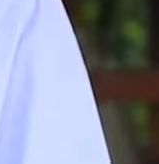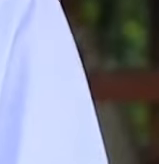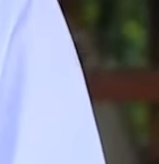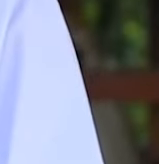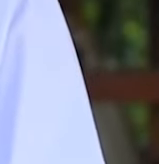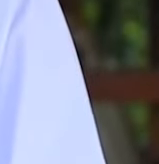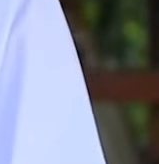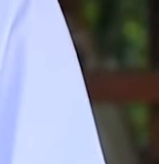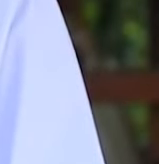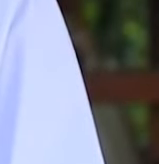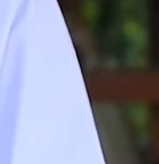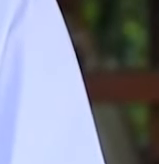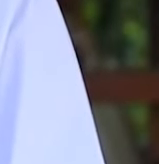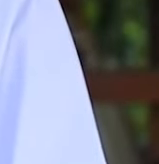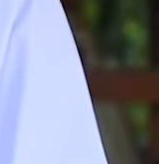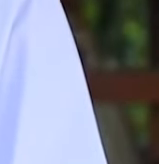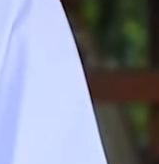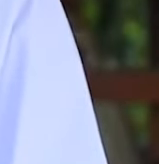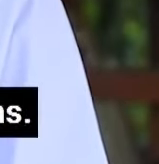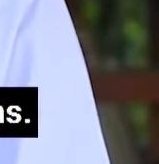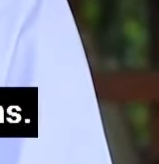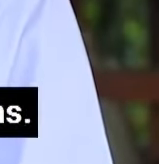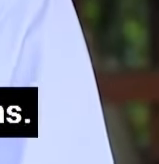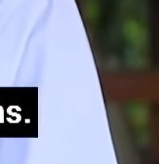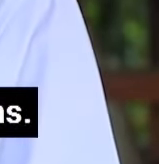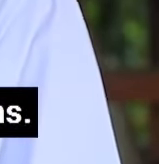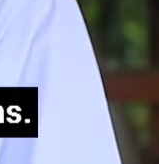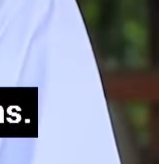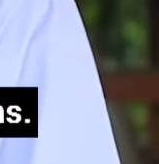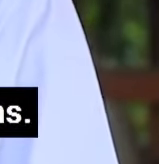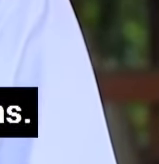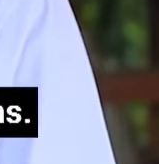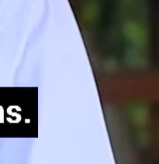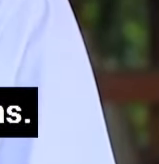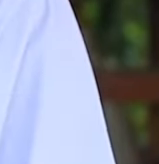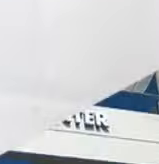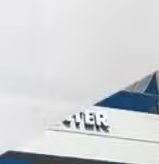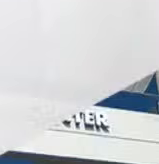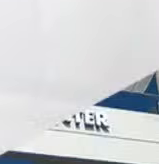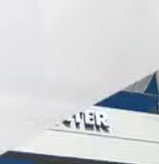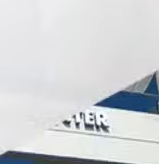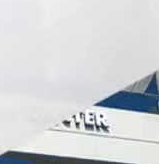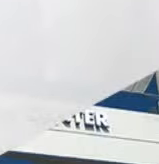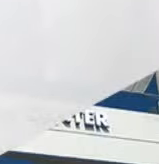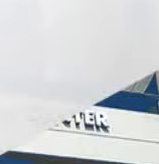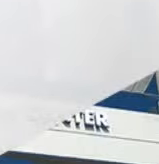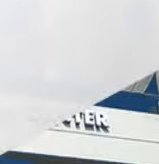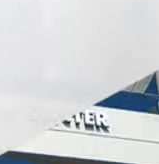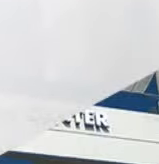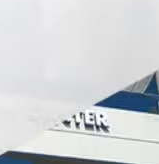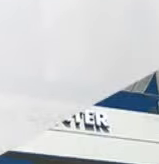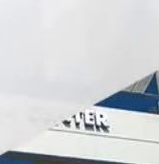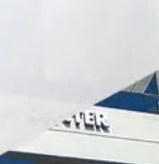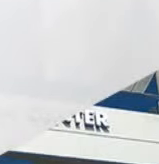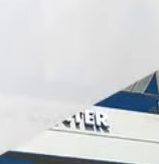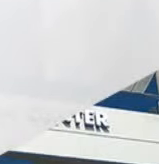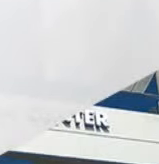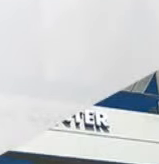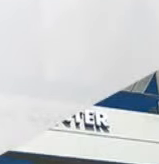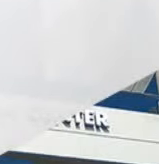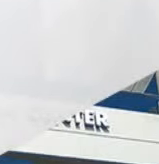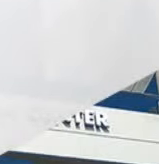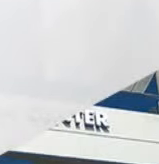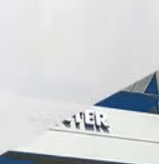Listen for free on Spotify, Apple Podcasts, Google Podcasts, and other platforms. Buko ka na? Oo. Oh. Wala akong pera.